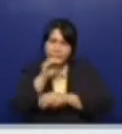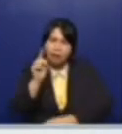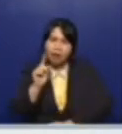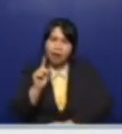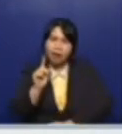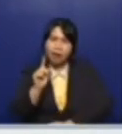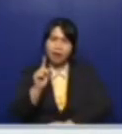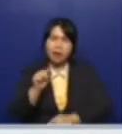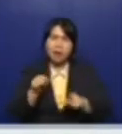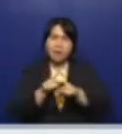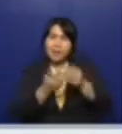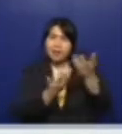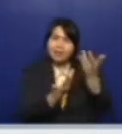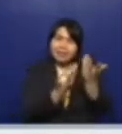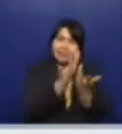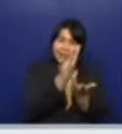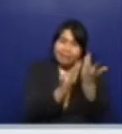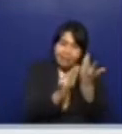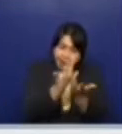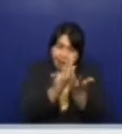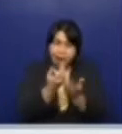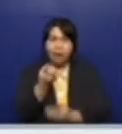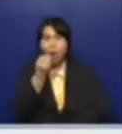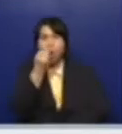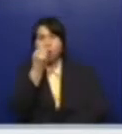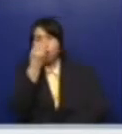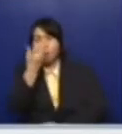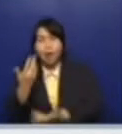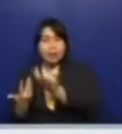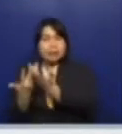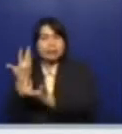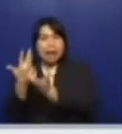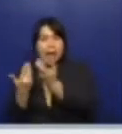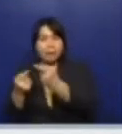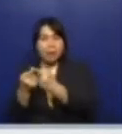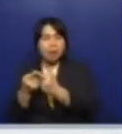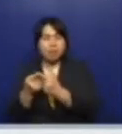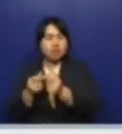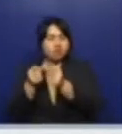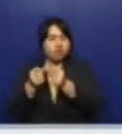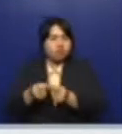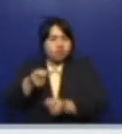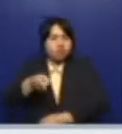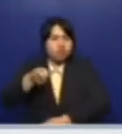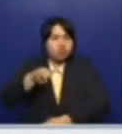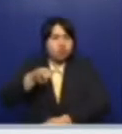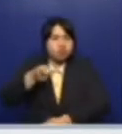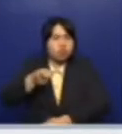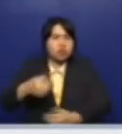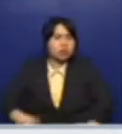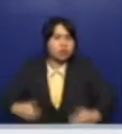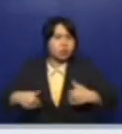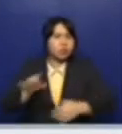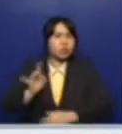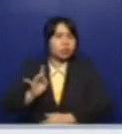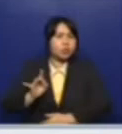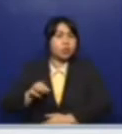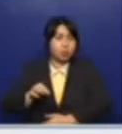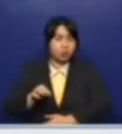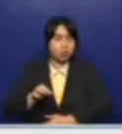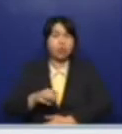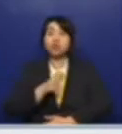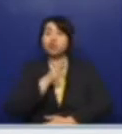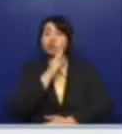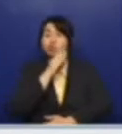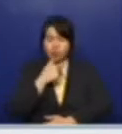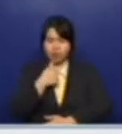มันเหมือนกับหญ้ากับดอกหญ้าที่มันตายไม่เป็นท่านประธานสมมติว่าเราทำการเก